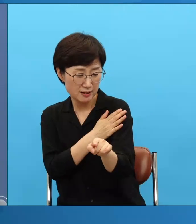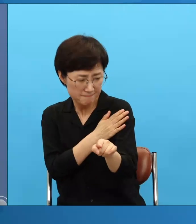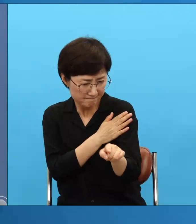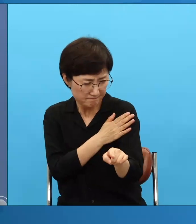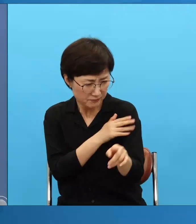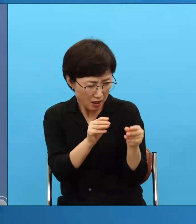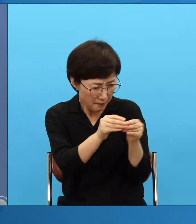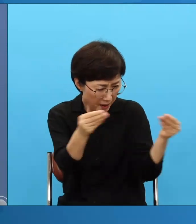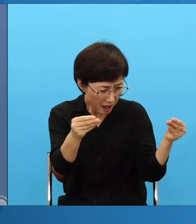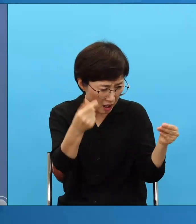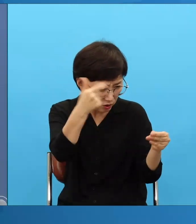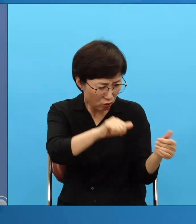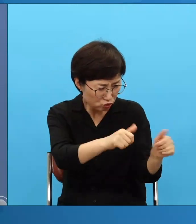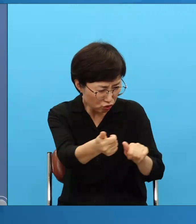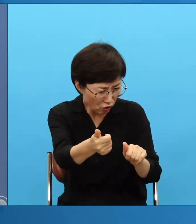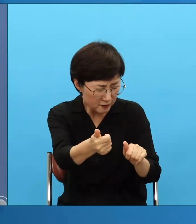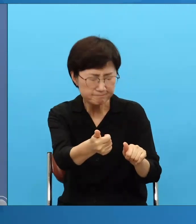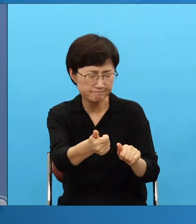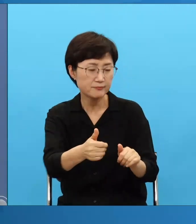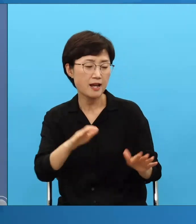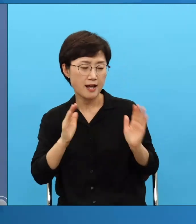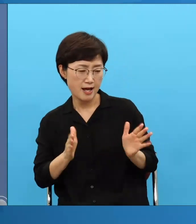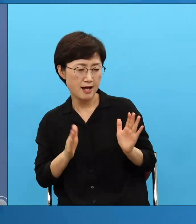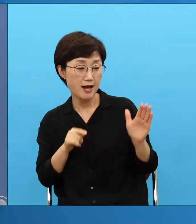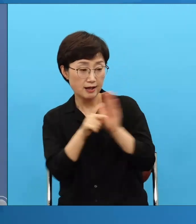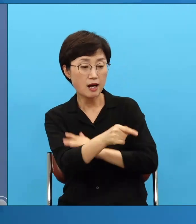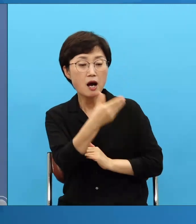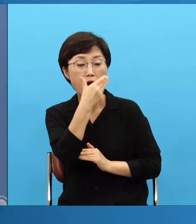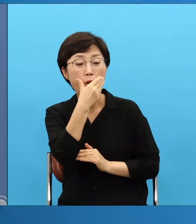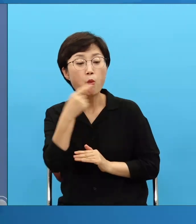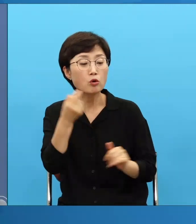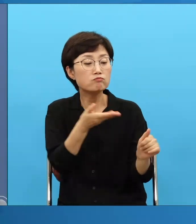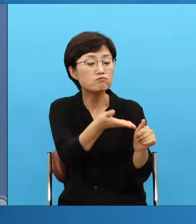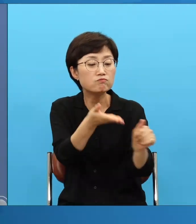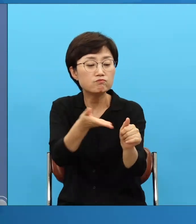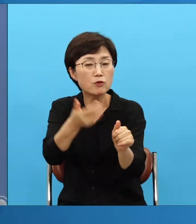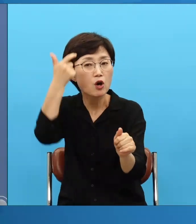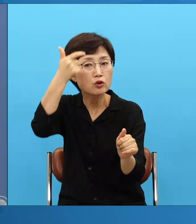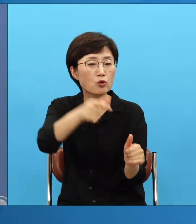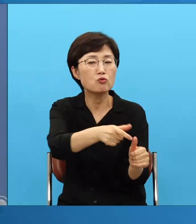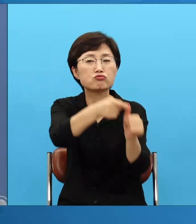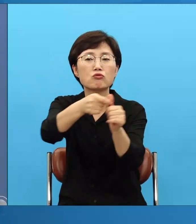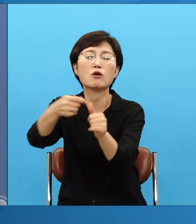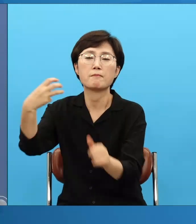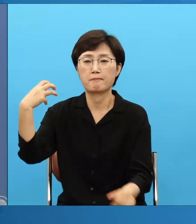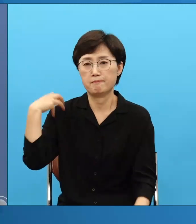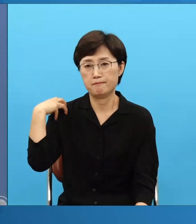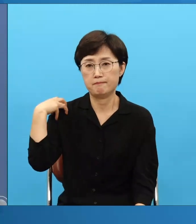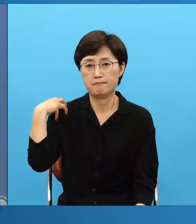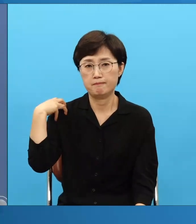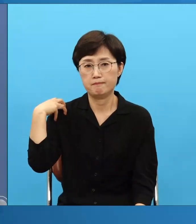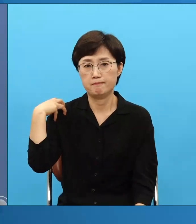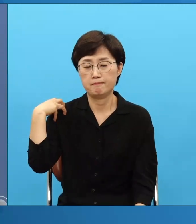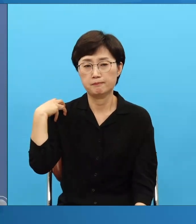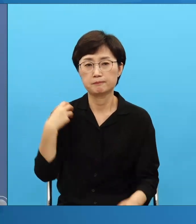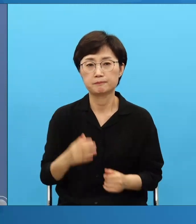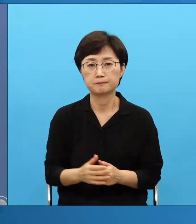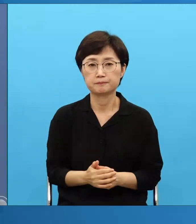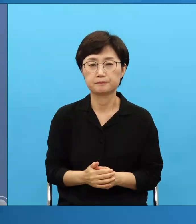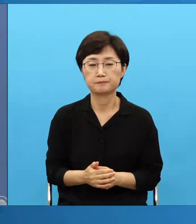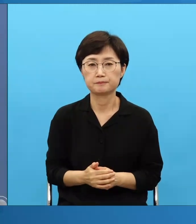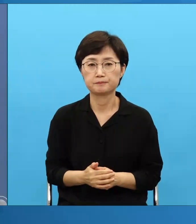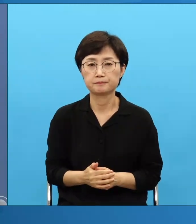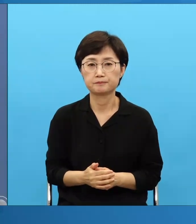영적 서밋이다 이 말이요. Is that you are the spiritual summit to save all these people who possess all these other things. 자, 이 사람들이 어떤